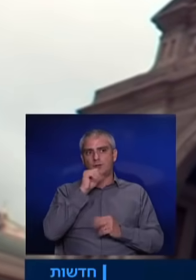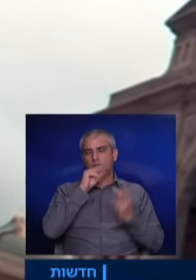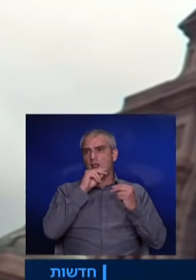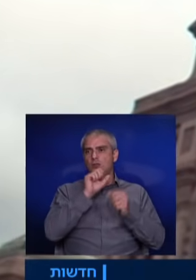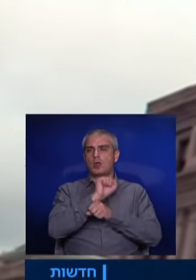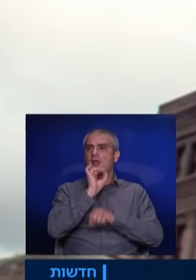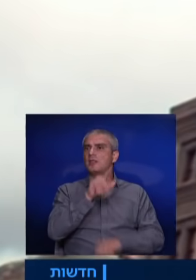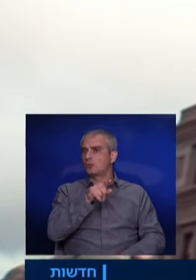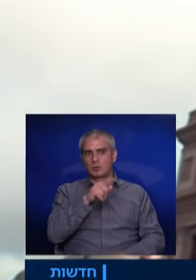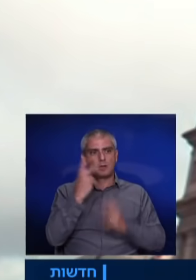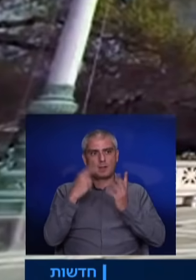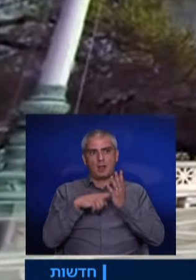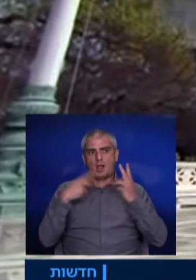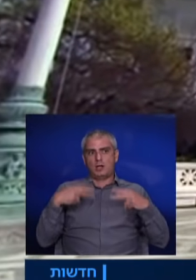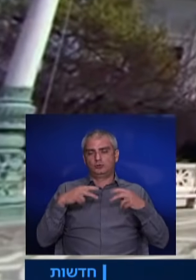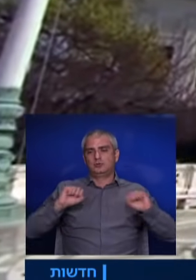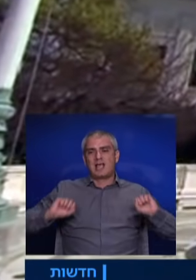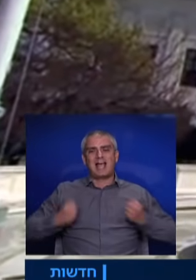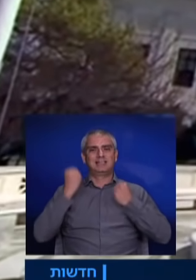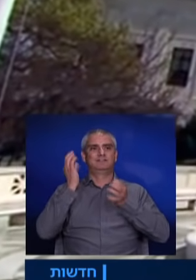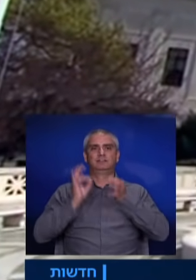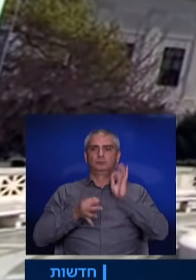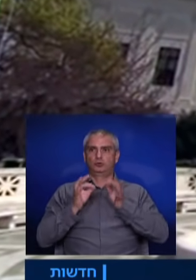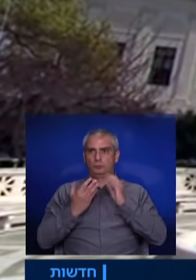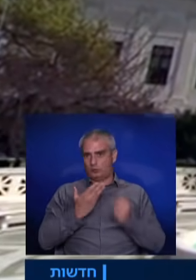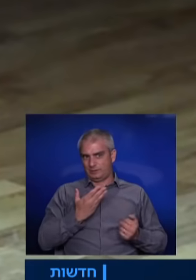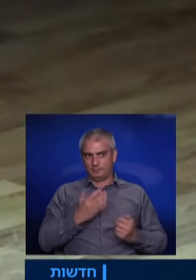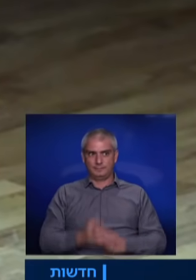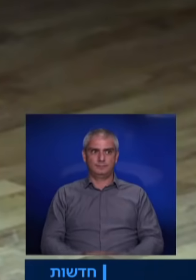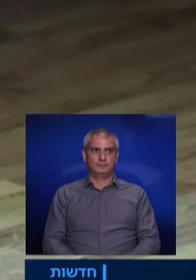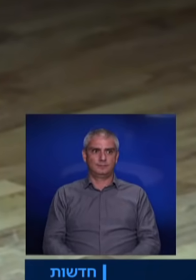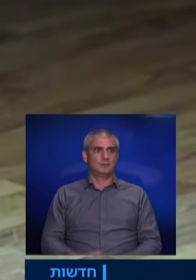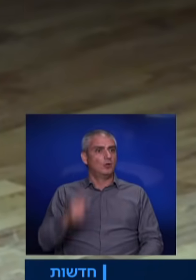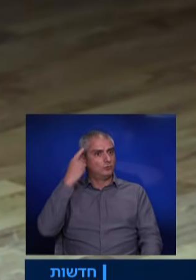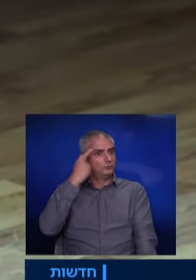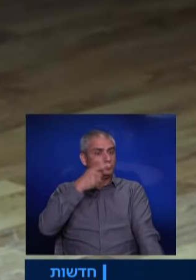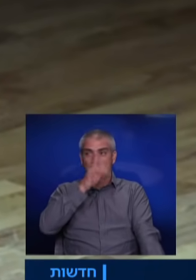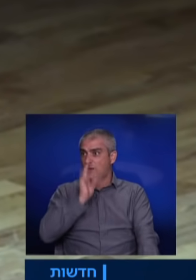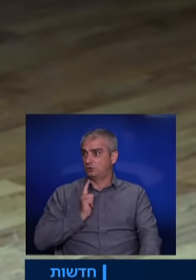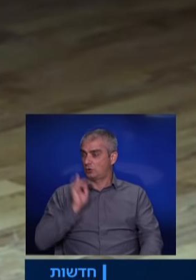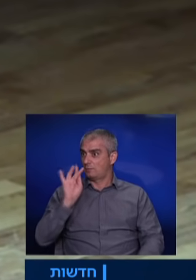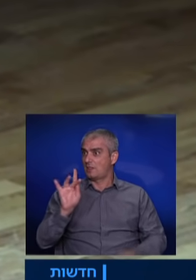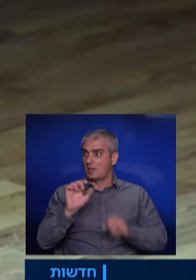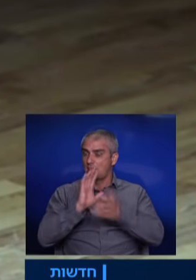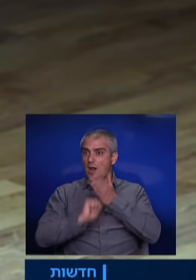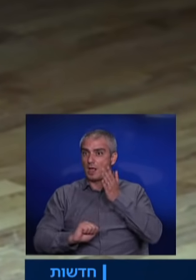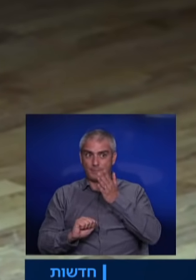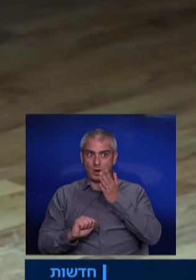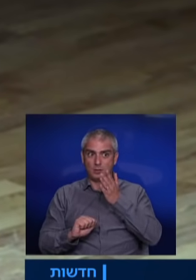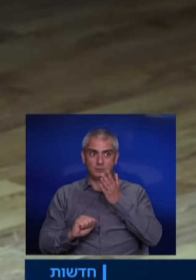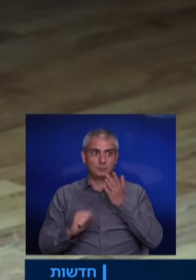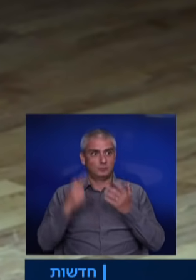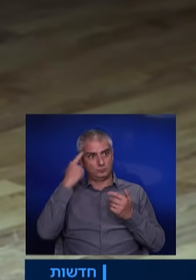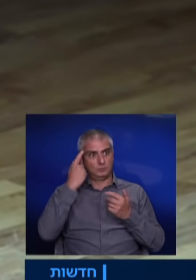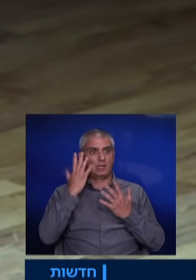בעתירות נגדו, בעיקר מחשש מאקטיביזם שיפוטי. They think you're anti-abortion or something. Personally, they think that